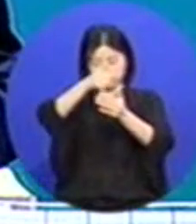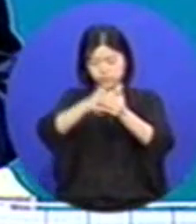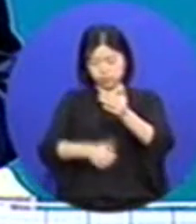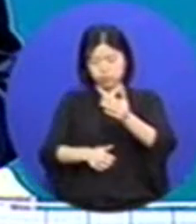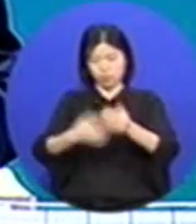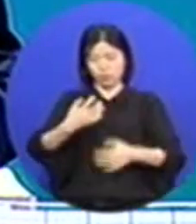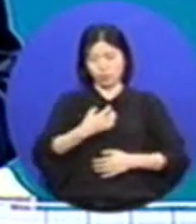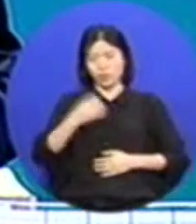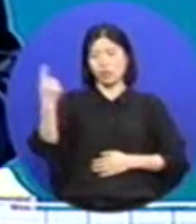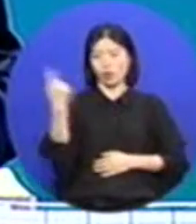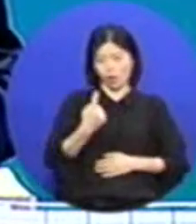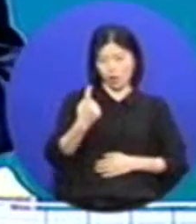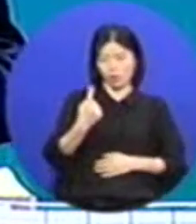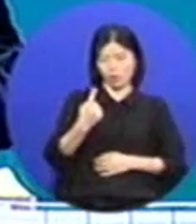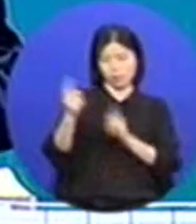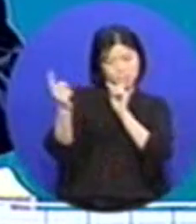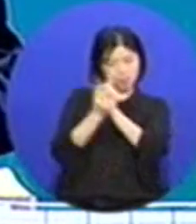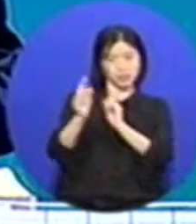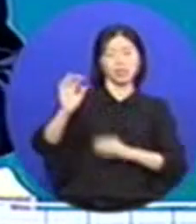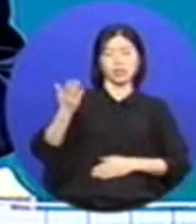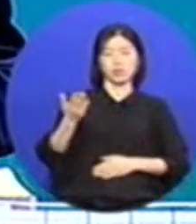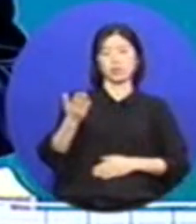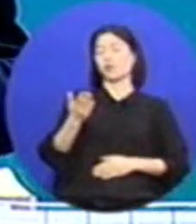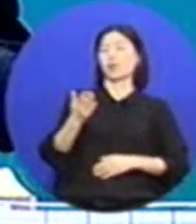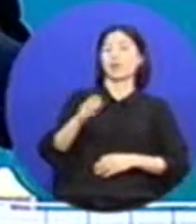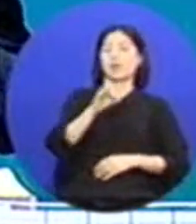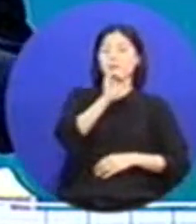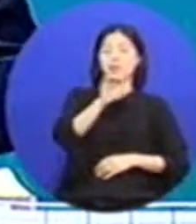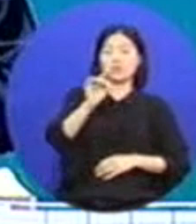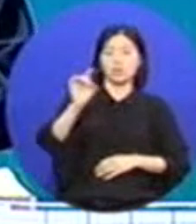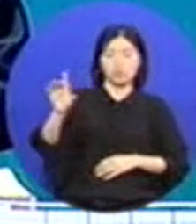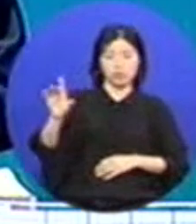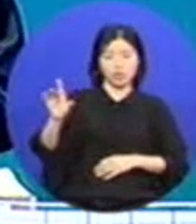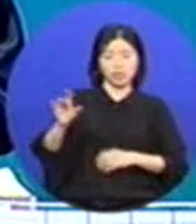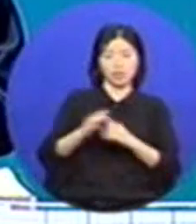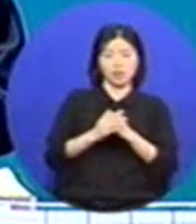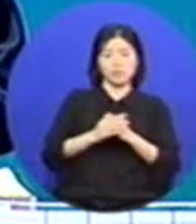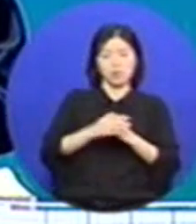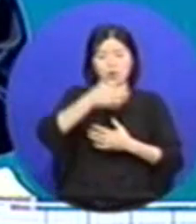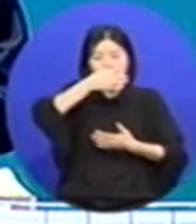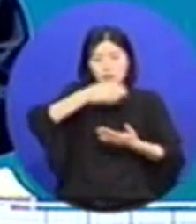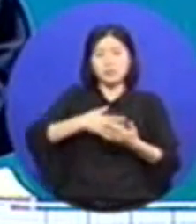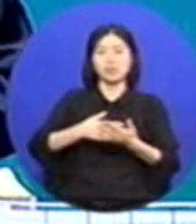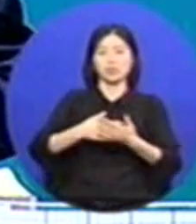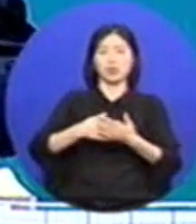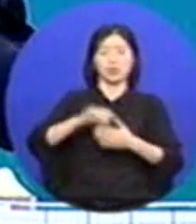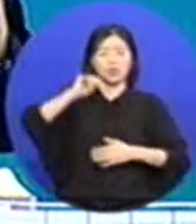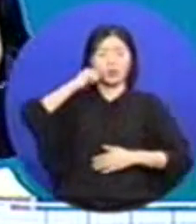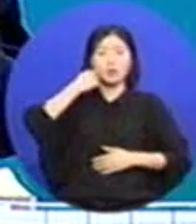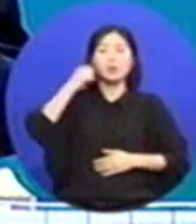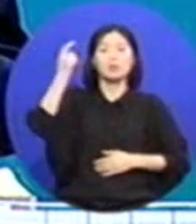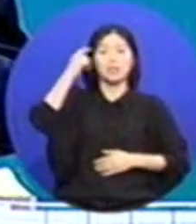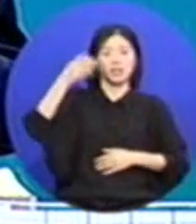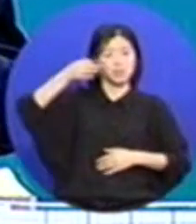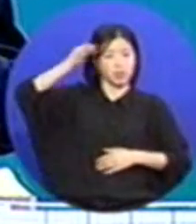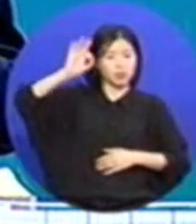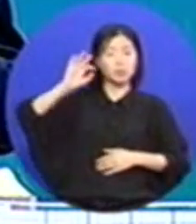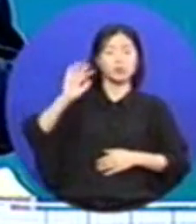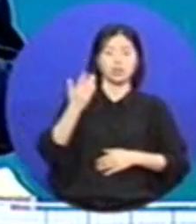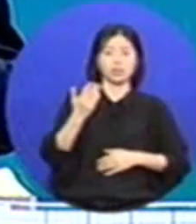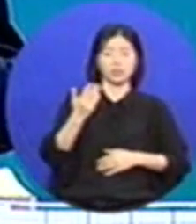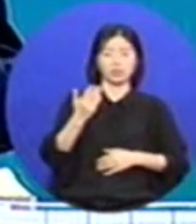봐요 매 순간 순간의 힘들고 어려운 사람 생각이 들고 어떤 문제가 생각이